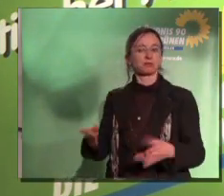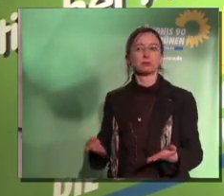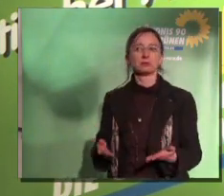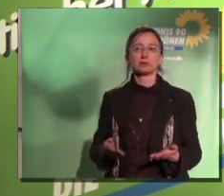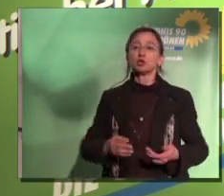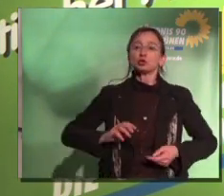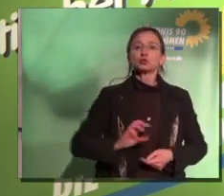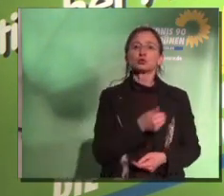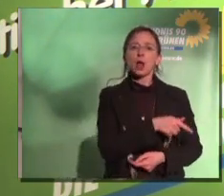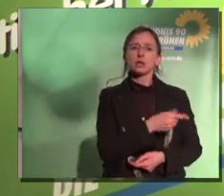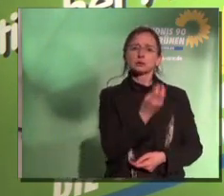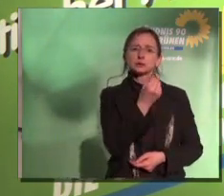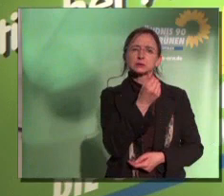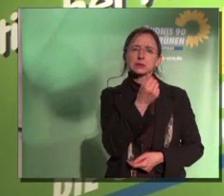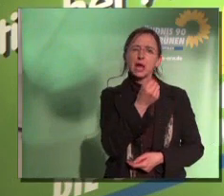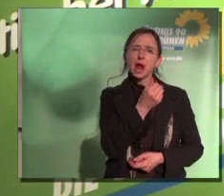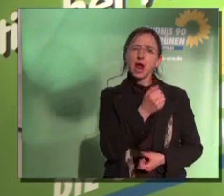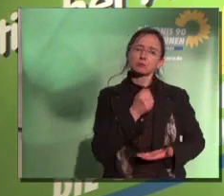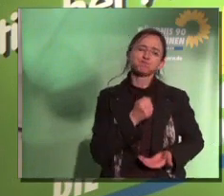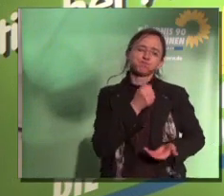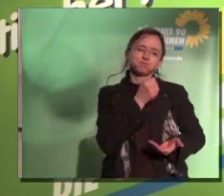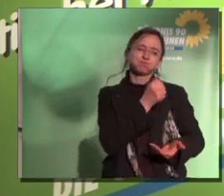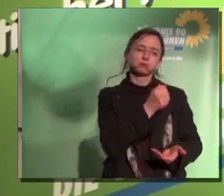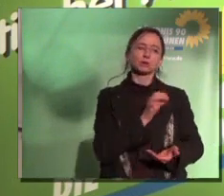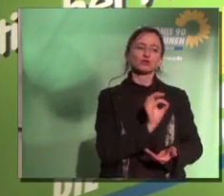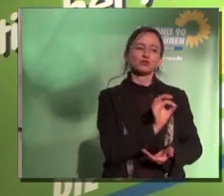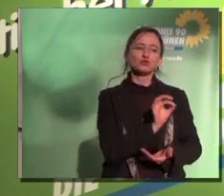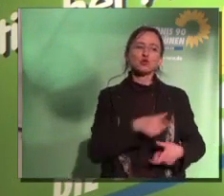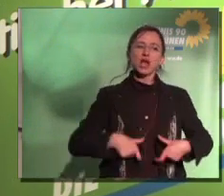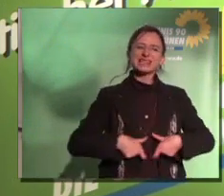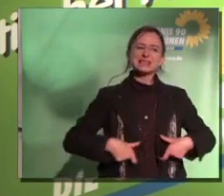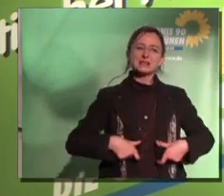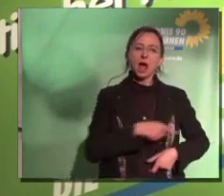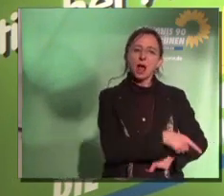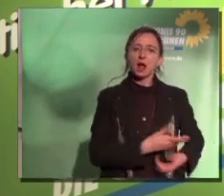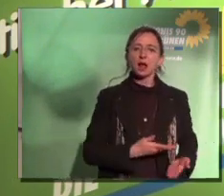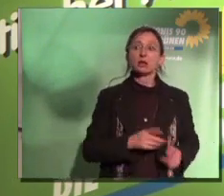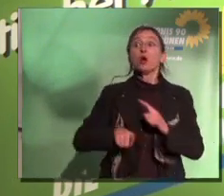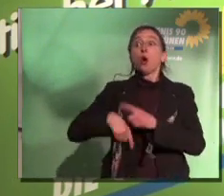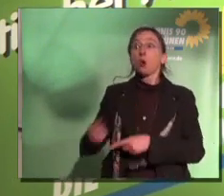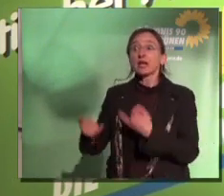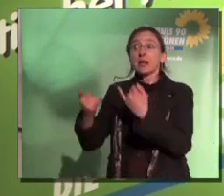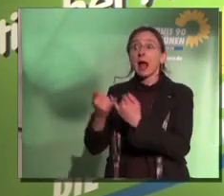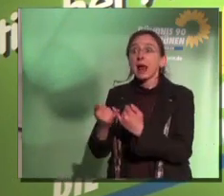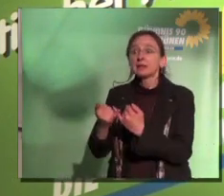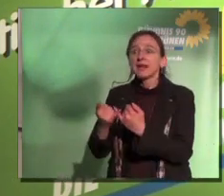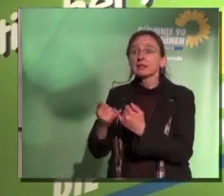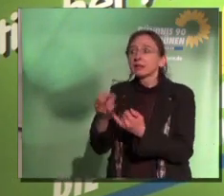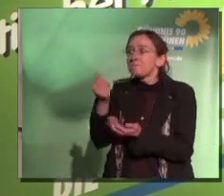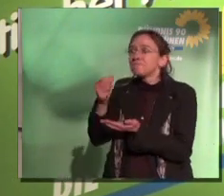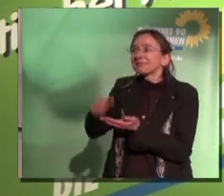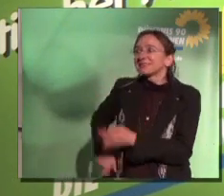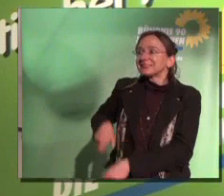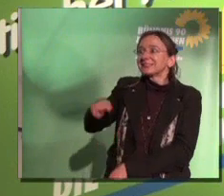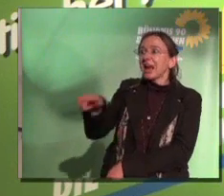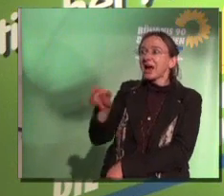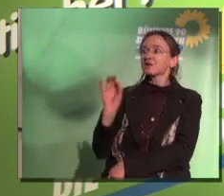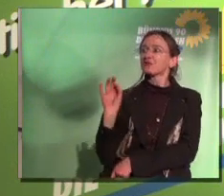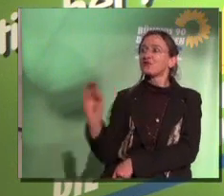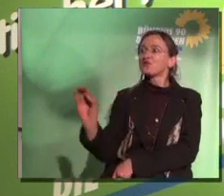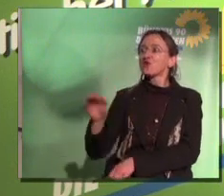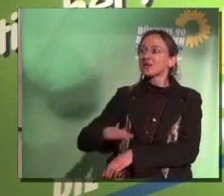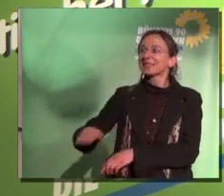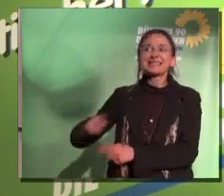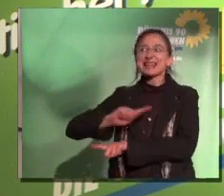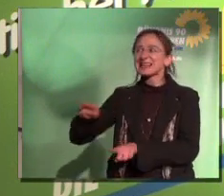neue Kitas und dann bezahlen wir die Eltern dafür, dass sie ihre Kinder nicht dahin schicken. Ja? Das finde ich irgendwie